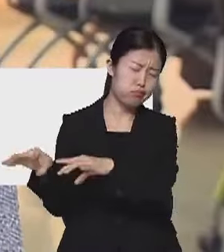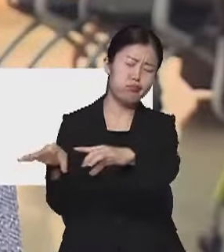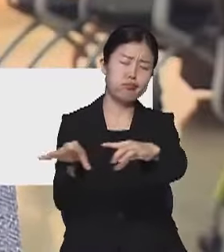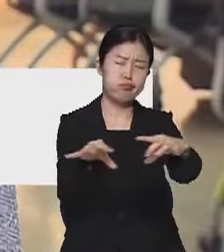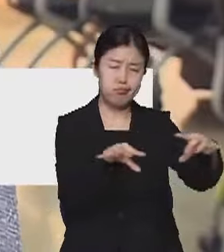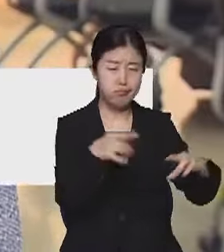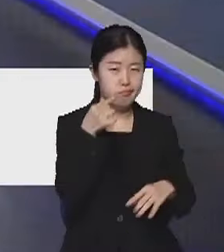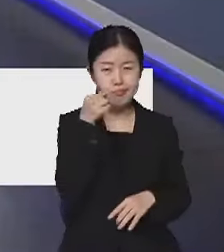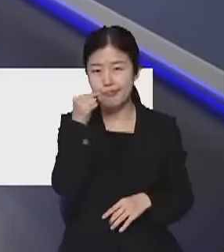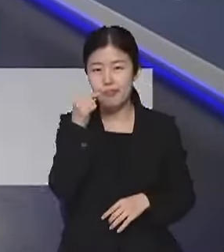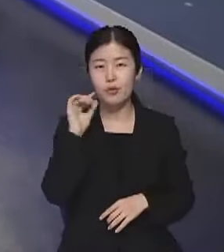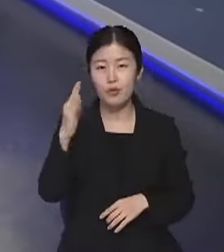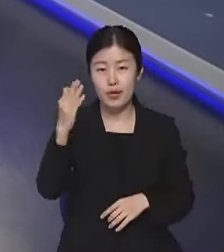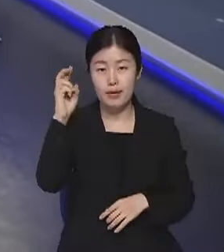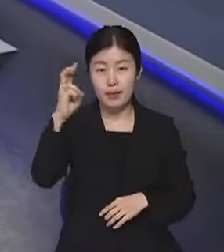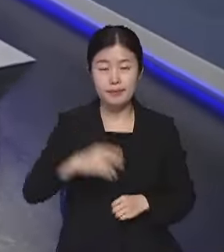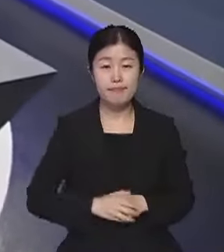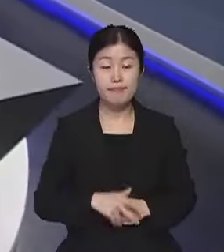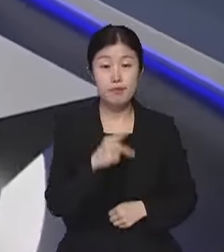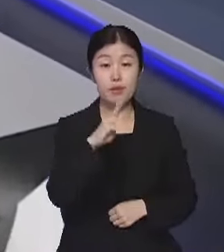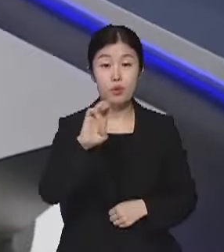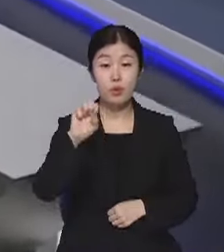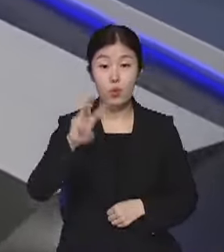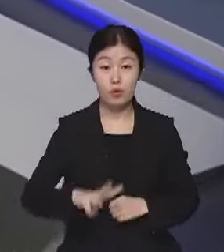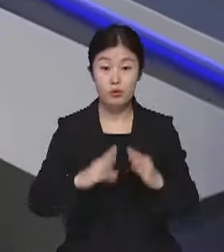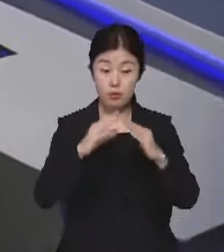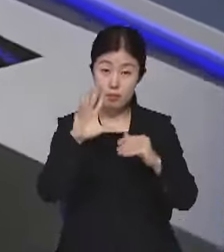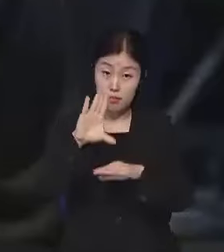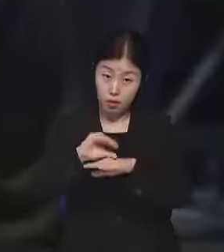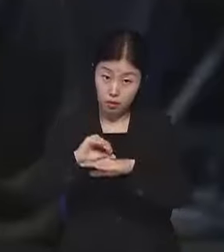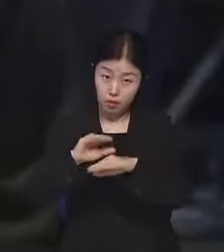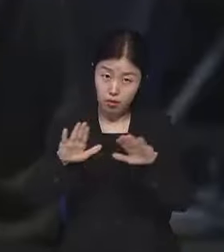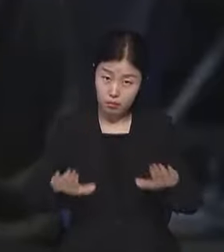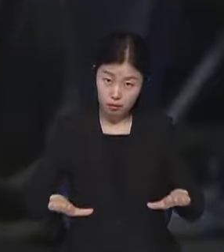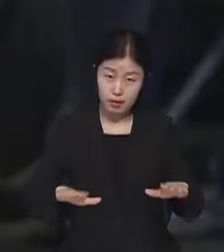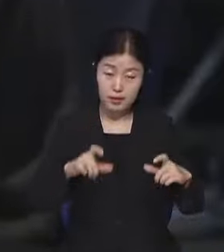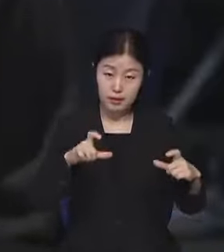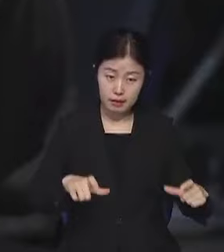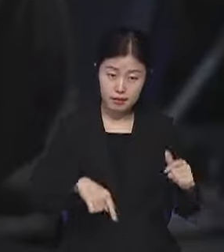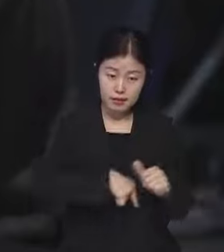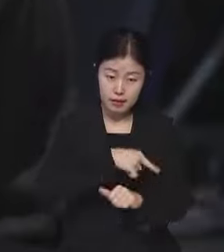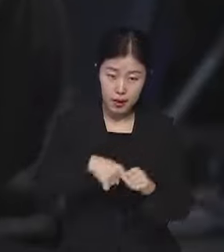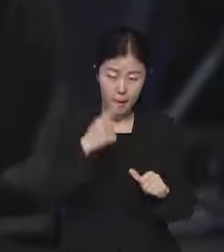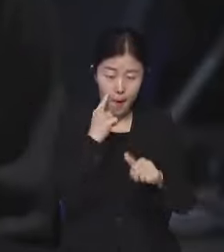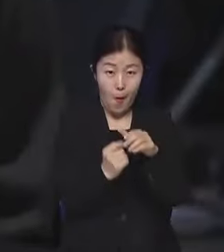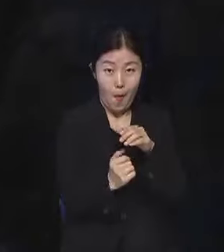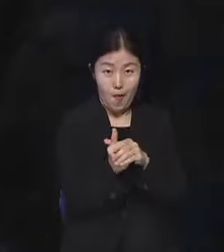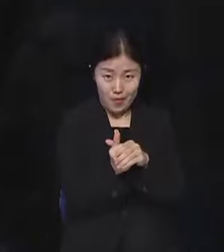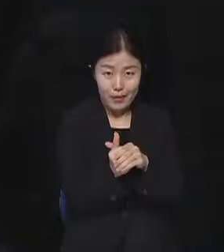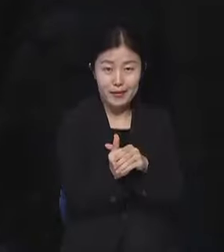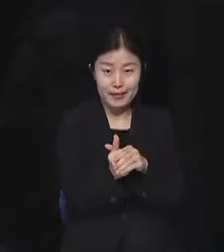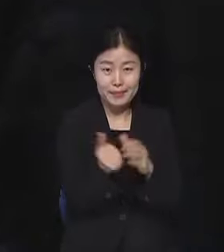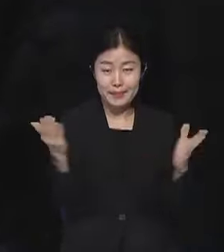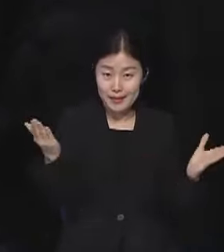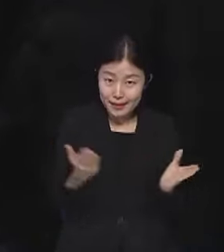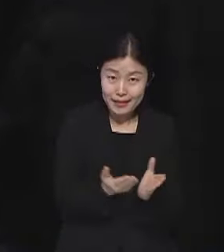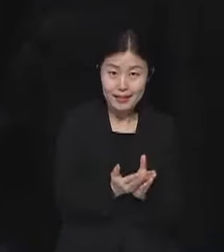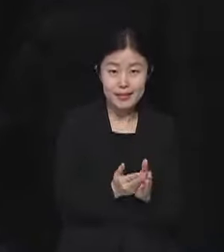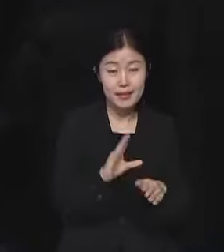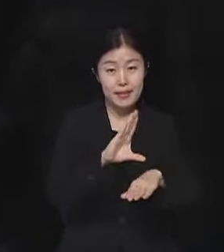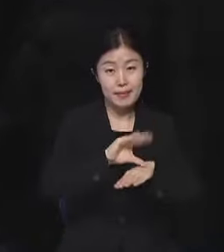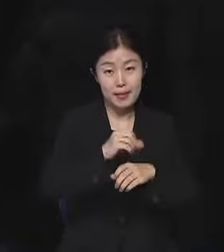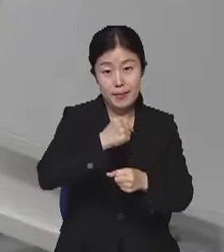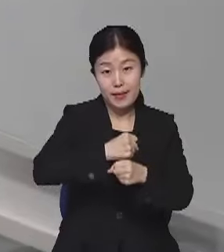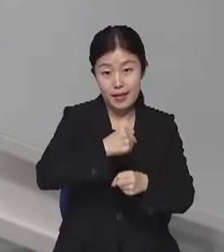나아갈 겁니다 KBC 광주 방송은 지역의 눈으로 보고 만든 특색 있는 다양한 콘텐츠를 통해